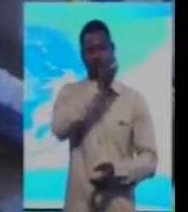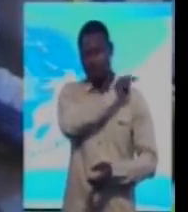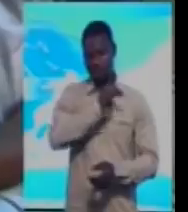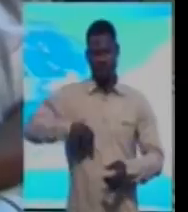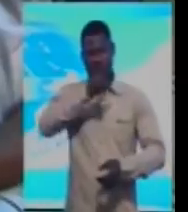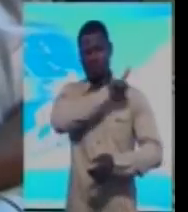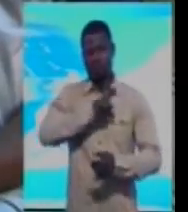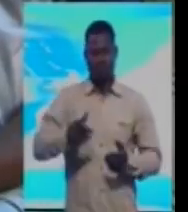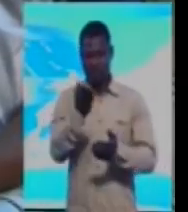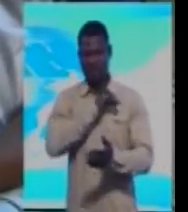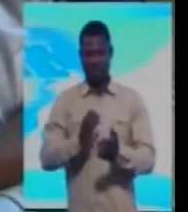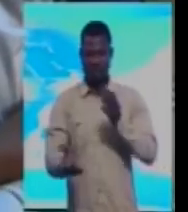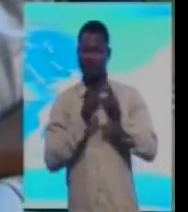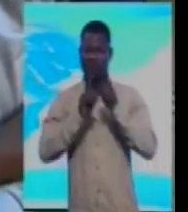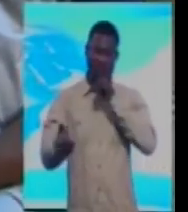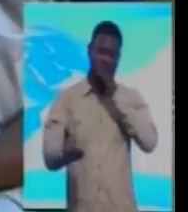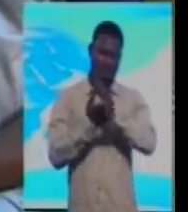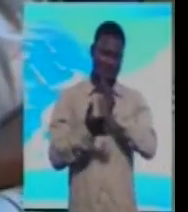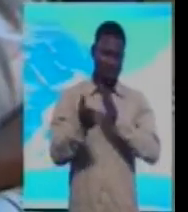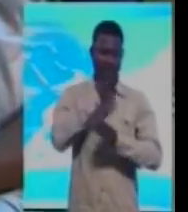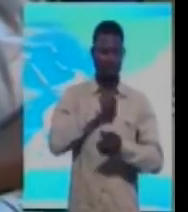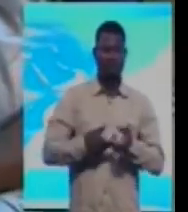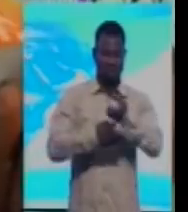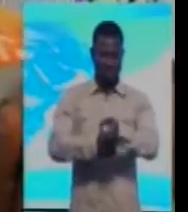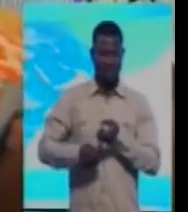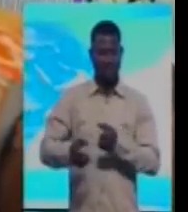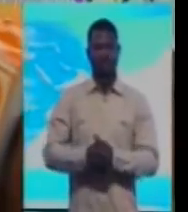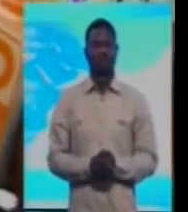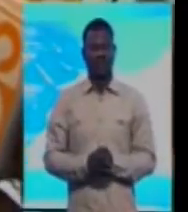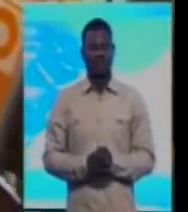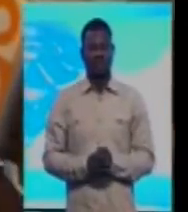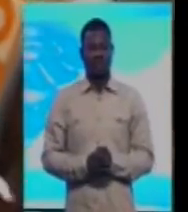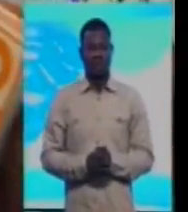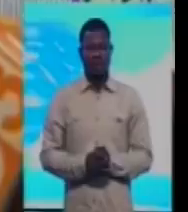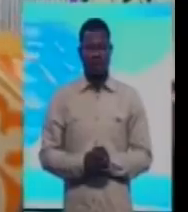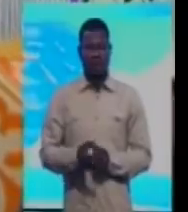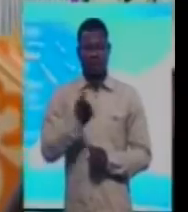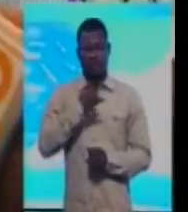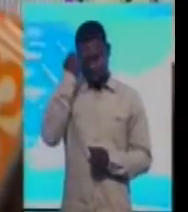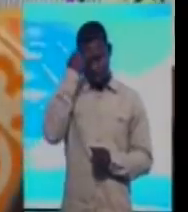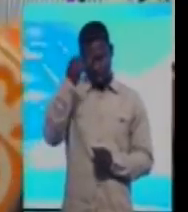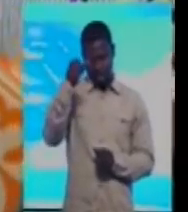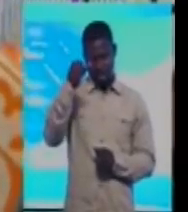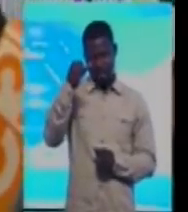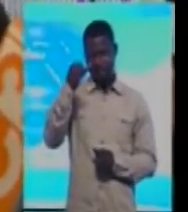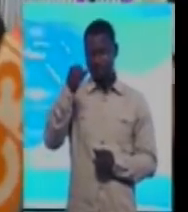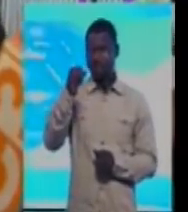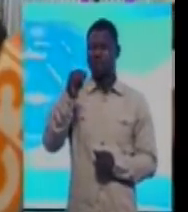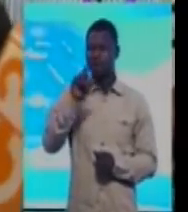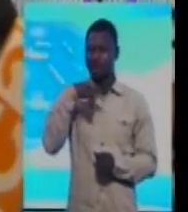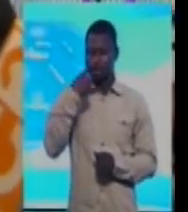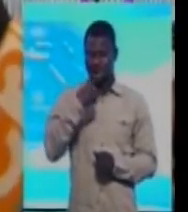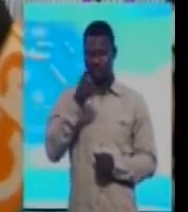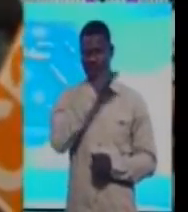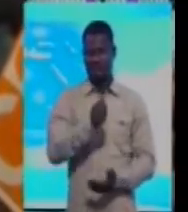et se veut un outil pour les agriculteurs. Naturellement, c'est la philosophie fondamentale qui sous-tend